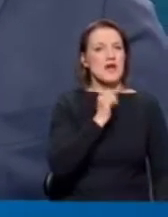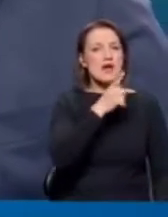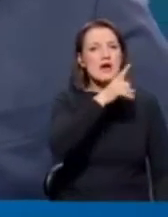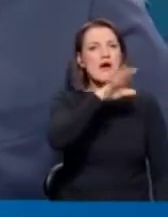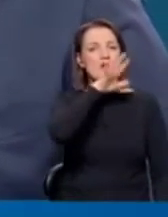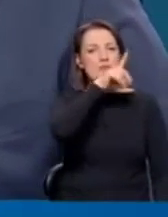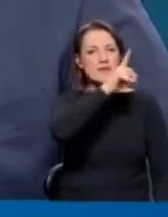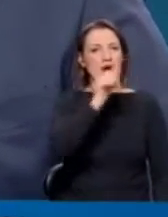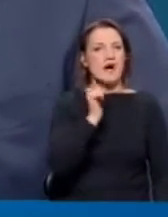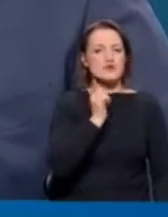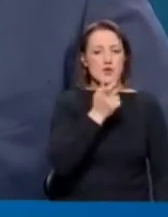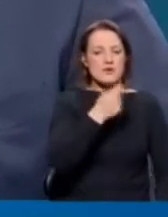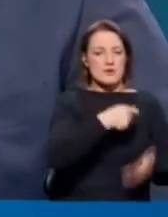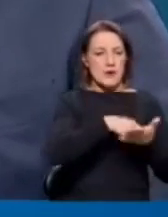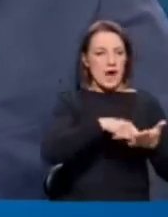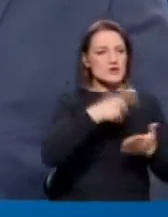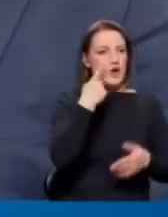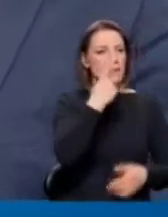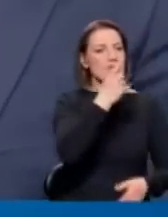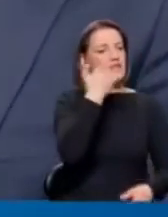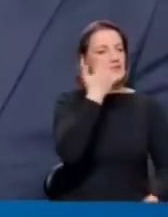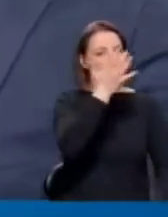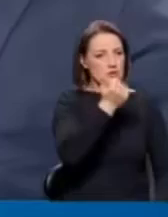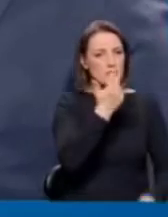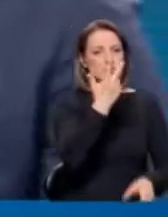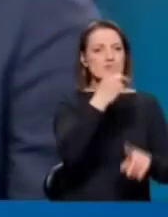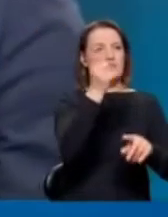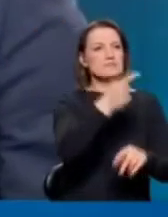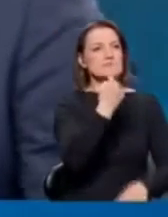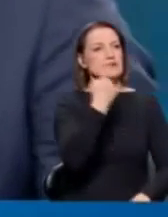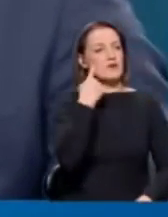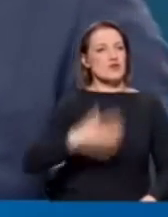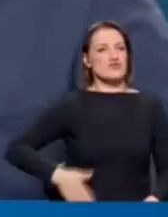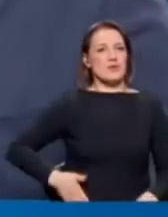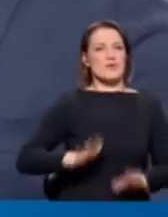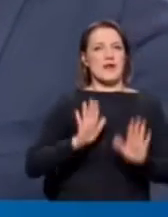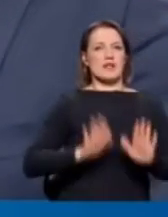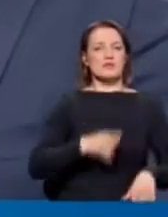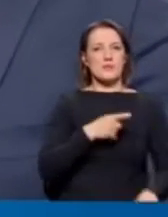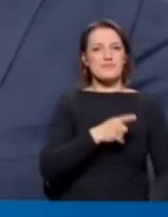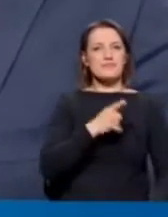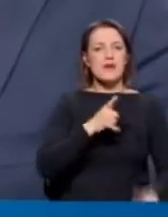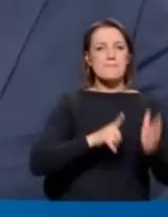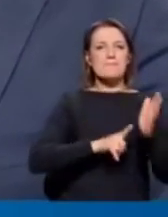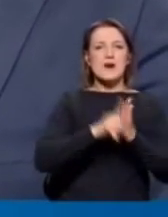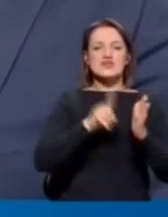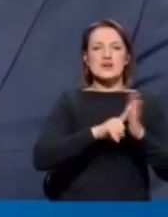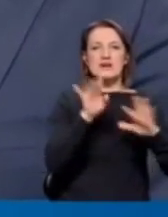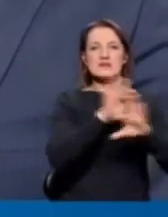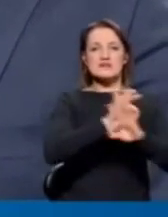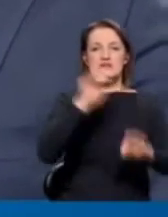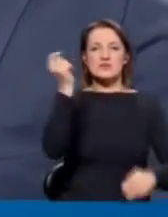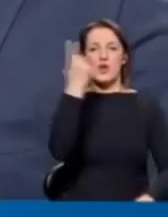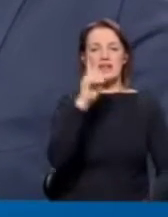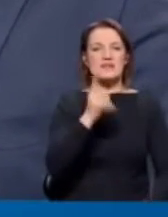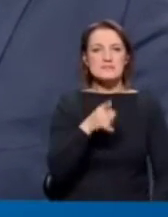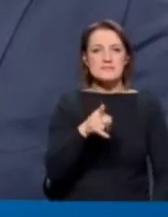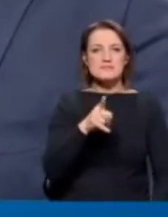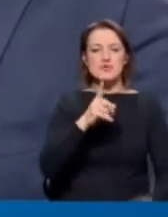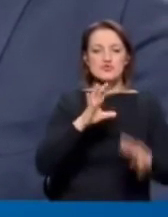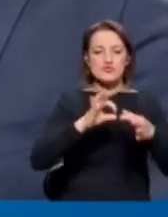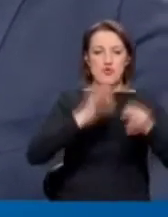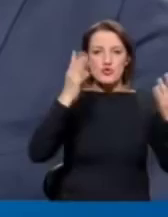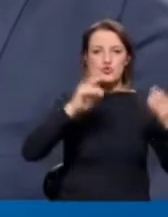bu kadar açık ya şöyle bir şey var başarısız yönetimler çözüm yerine bahane